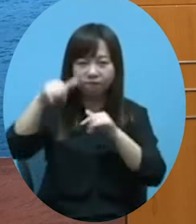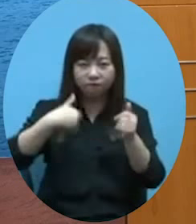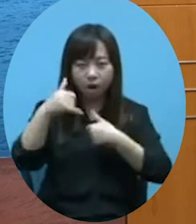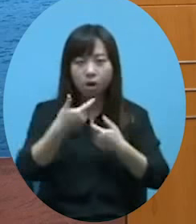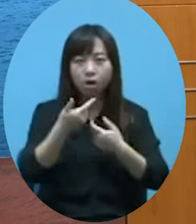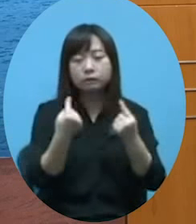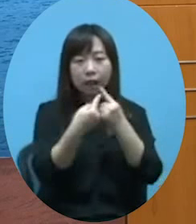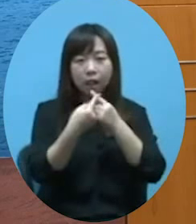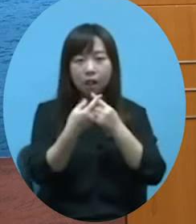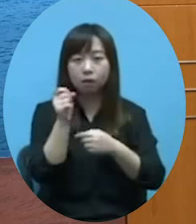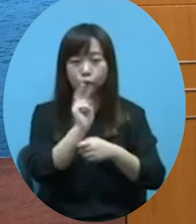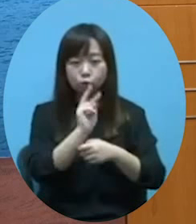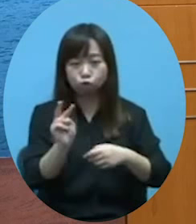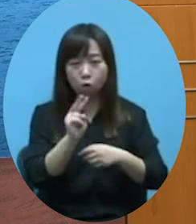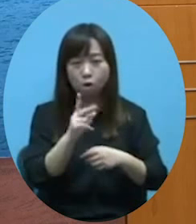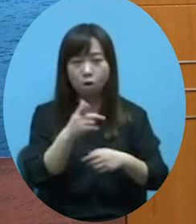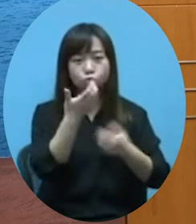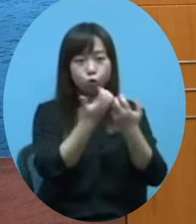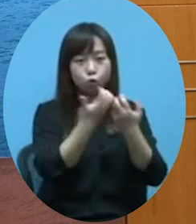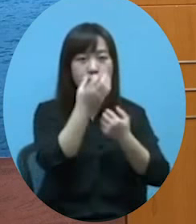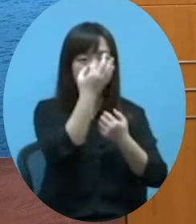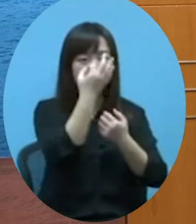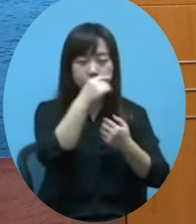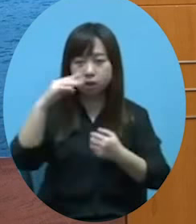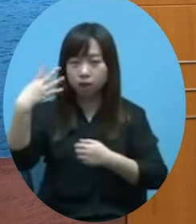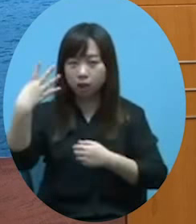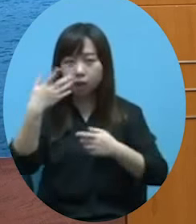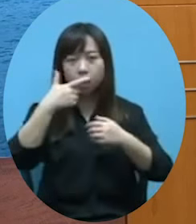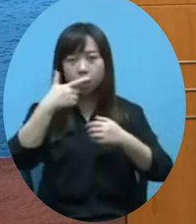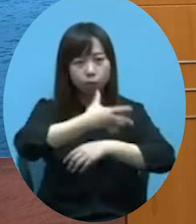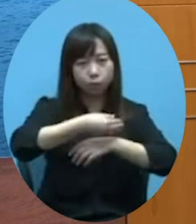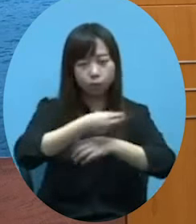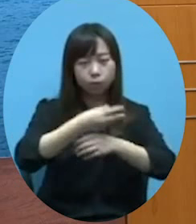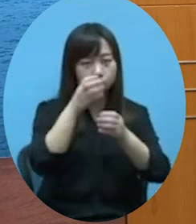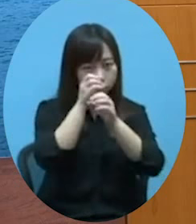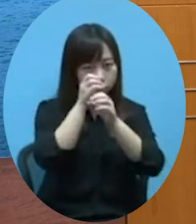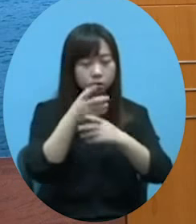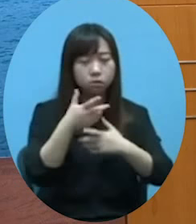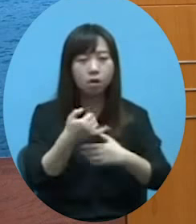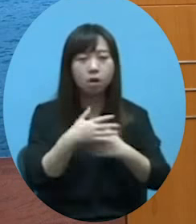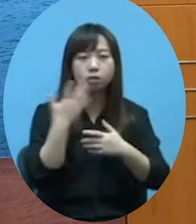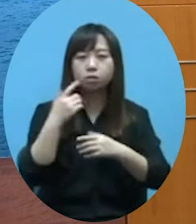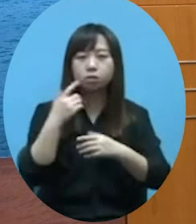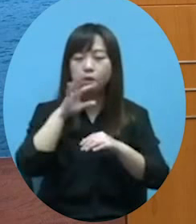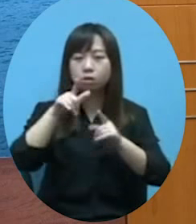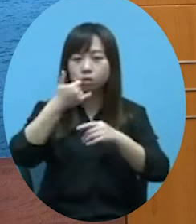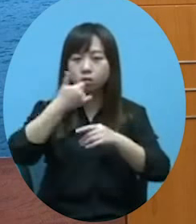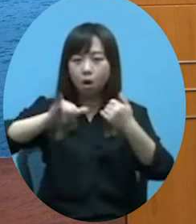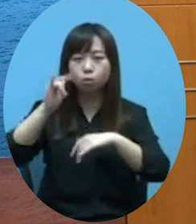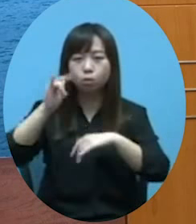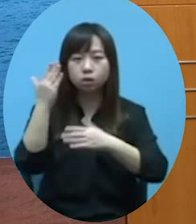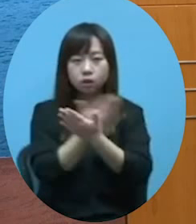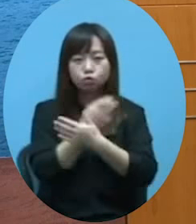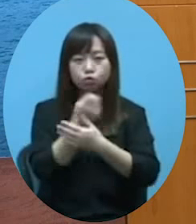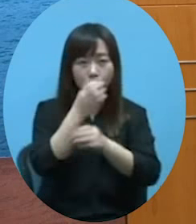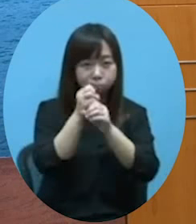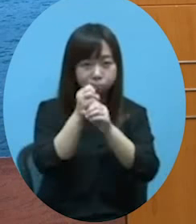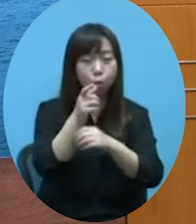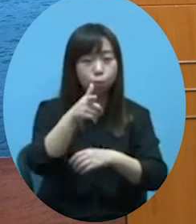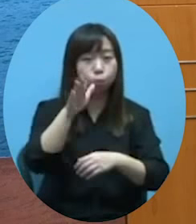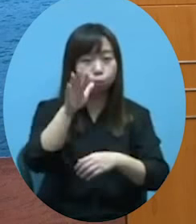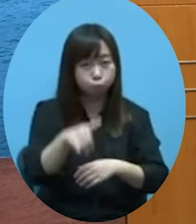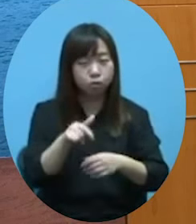是不是都會做這個數量的測試安排呢還有之前說過臨走之前幫他們做多次Test這個東西